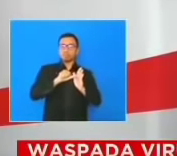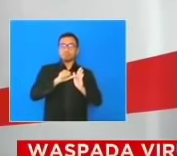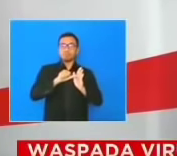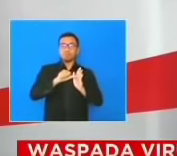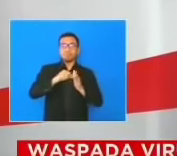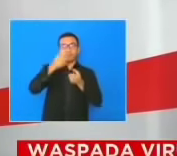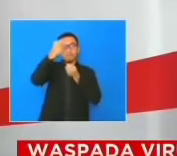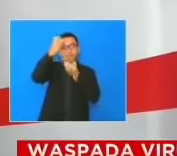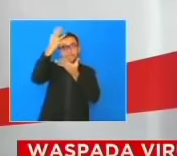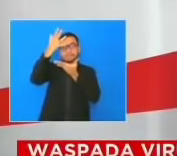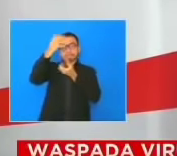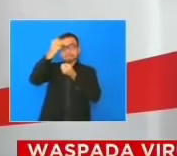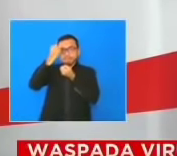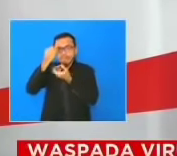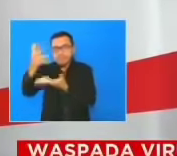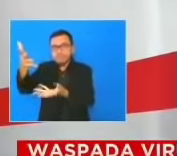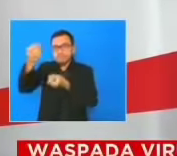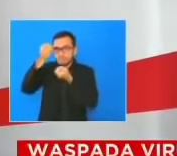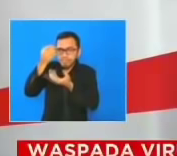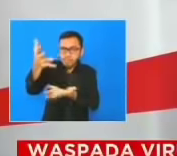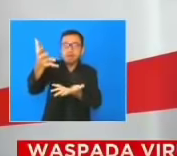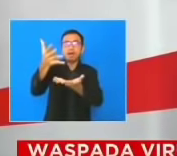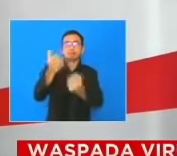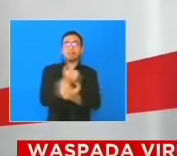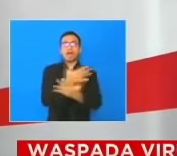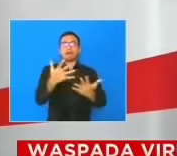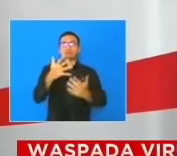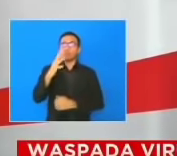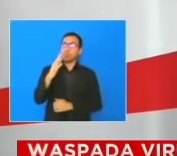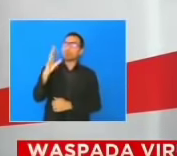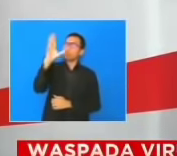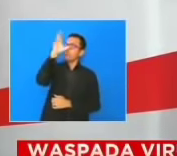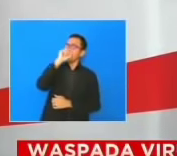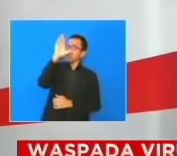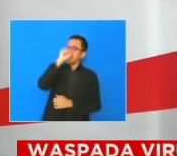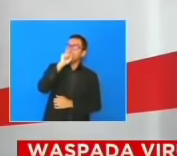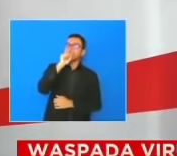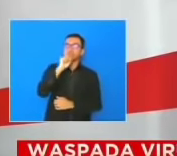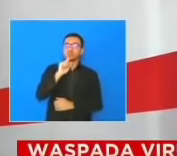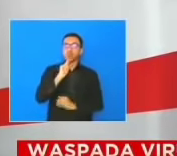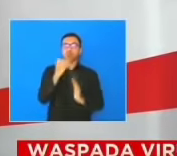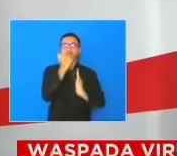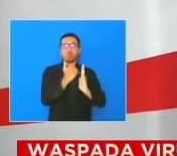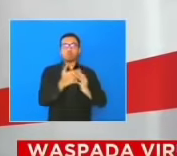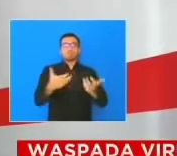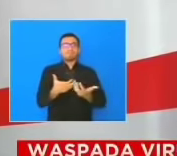lengkap, tentunya dalam perspektif pemahaman masyarakat secara umum.